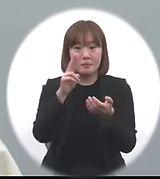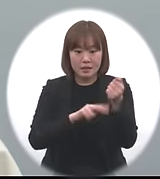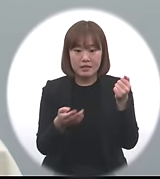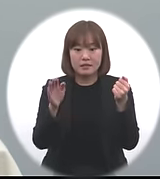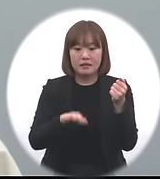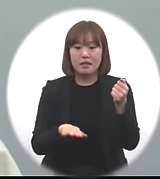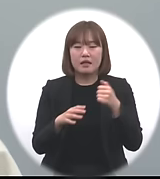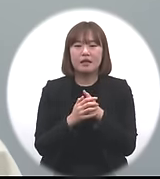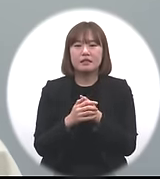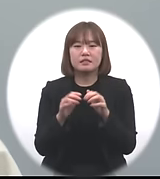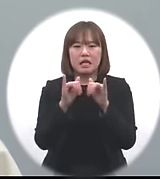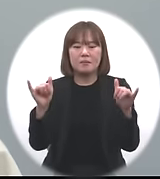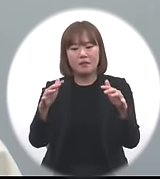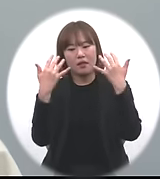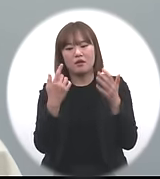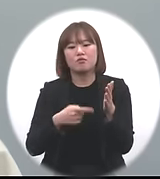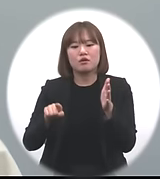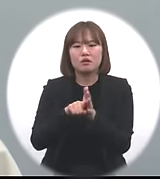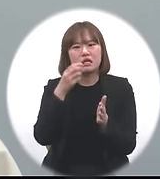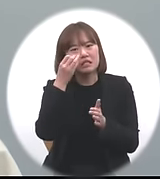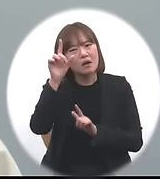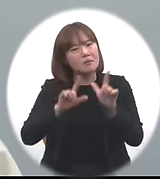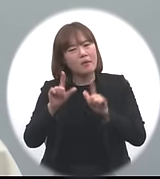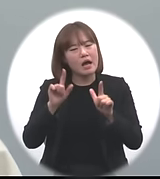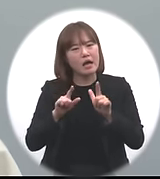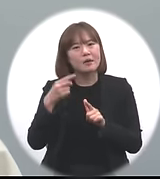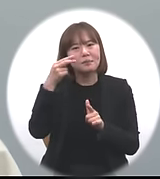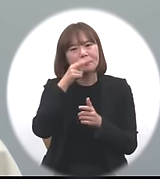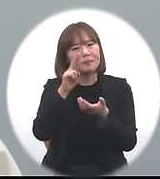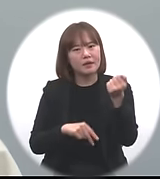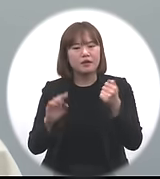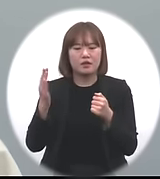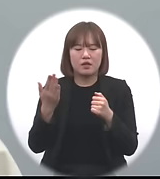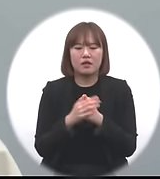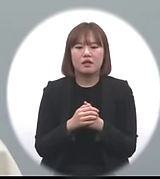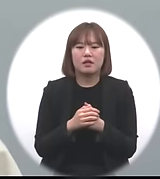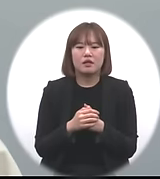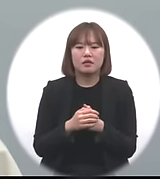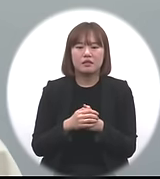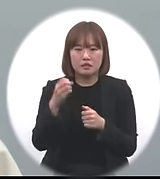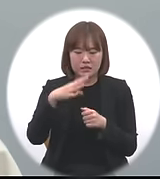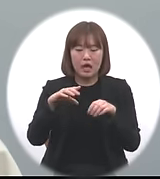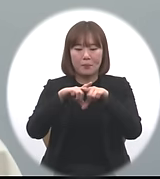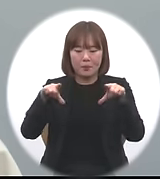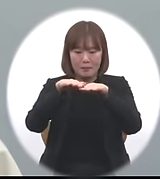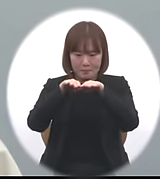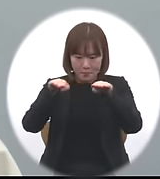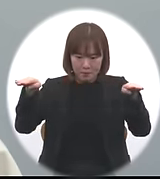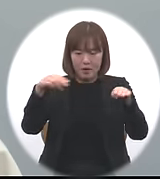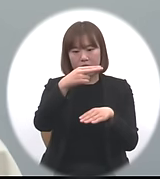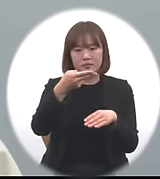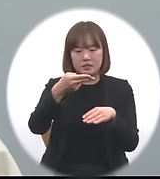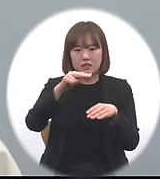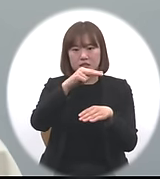보이는데 그 마트는 소비자의 시선을 끌어야 되기 때문에 자꾸 이상한 모양의 칫솔을 내놓을 수밖에 없는 곳이에요. 칫솔은 평평하게 잘려진 게 가장